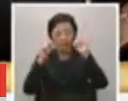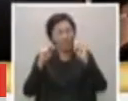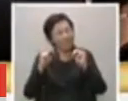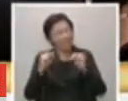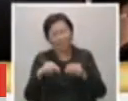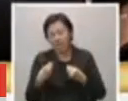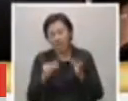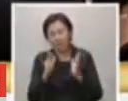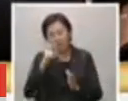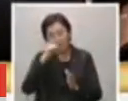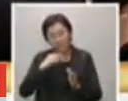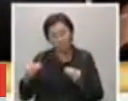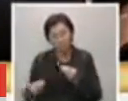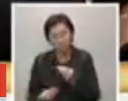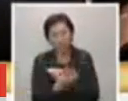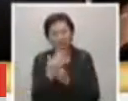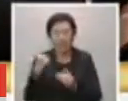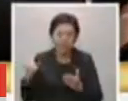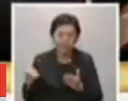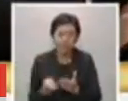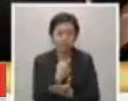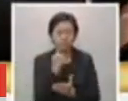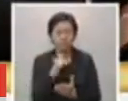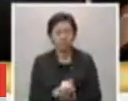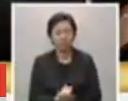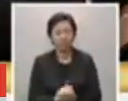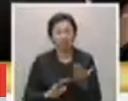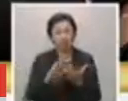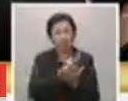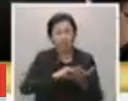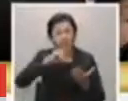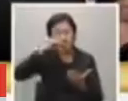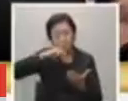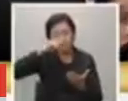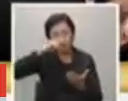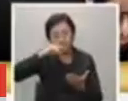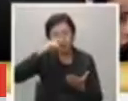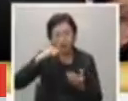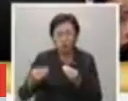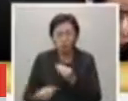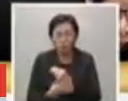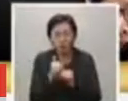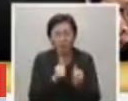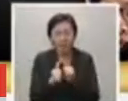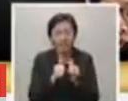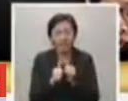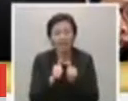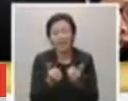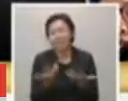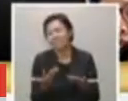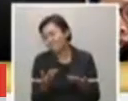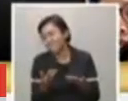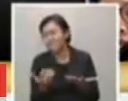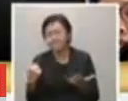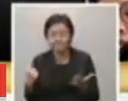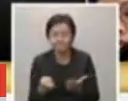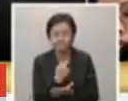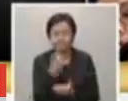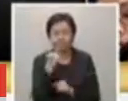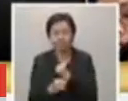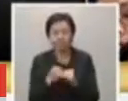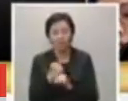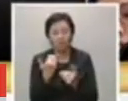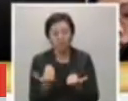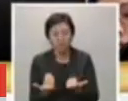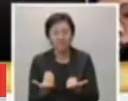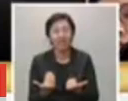สมากมายประเทศไทยสูญเสียโอกาสในการแข่งขันไปแล้วปีนี้เนี่ยเขาบอกเ